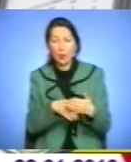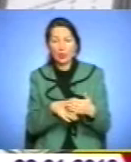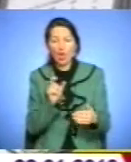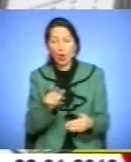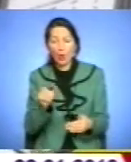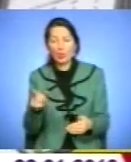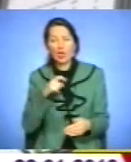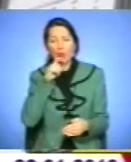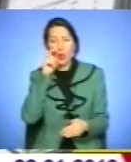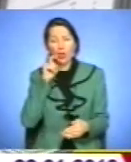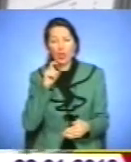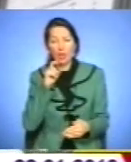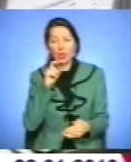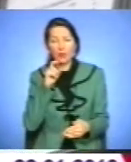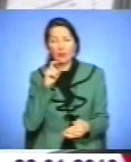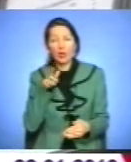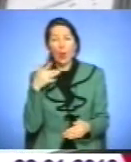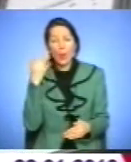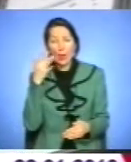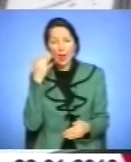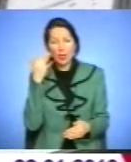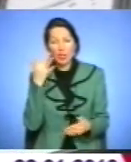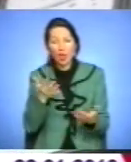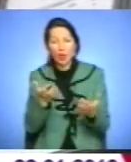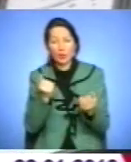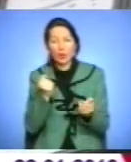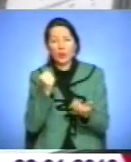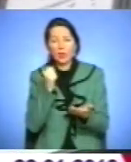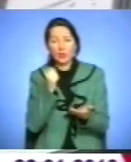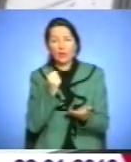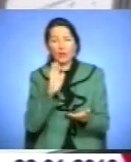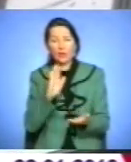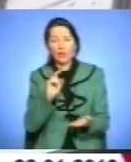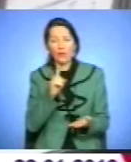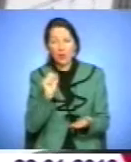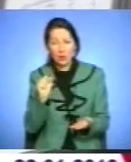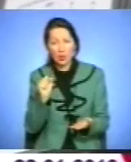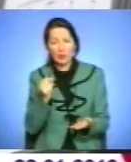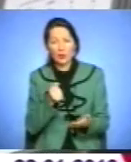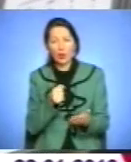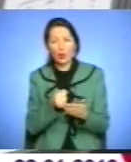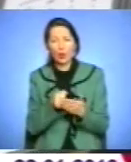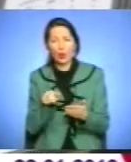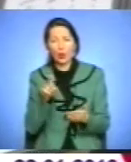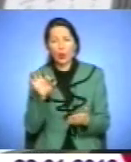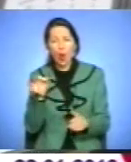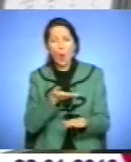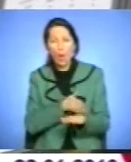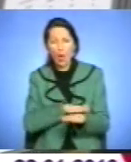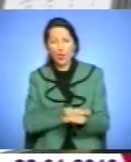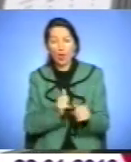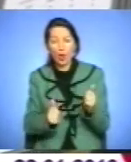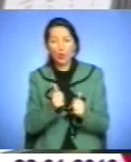громадянам України в полегшенні отриманні віз до Польщі. Конкурс